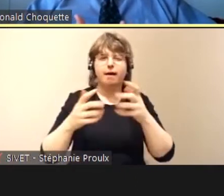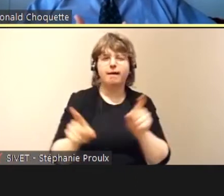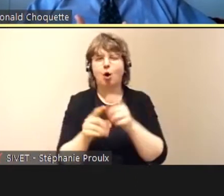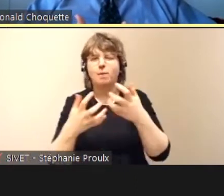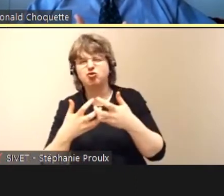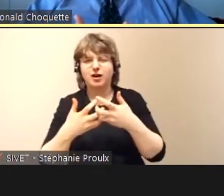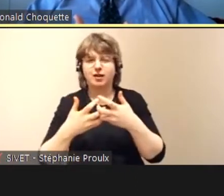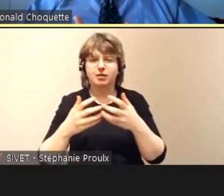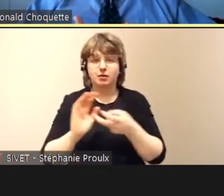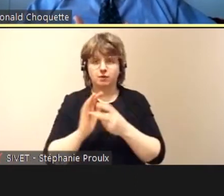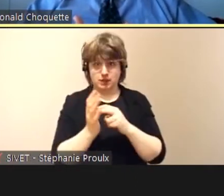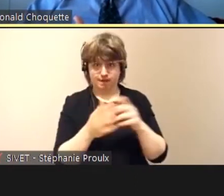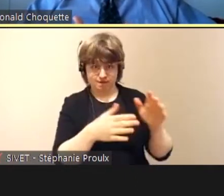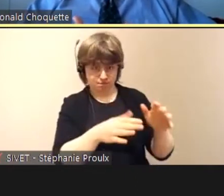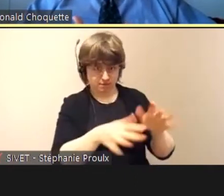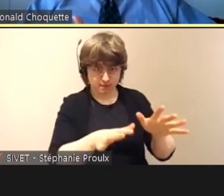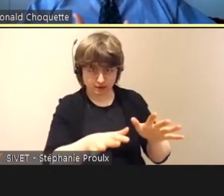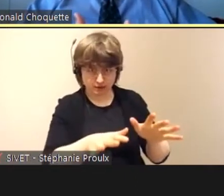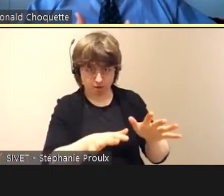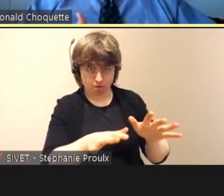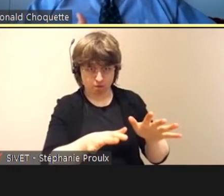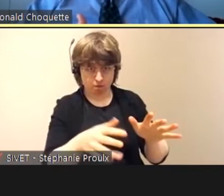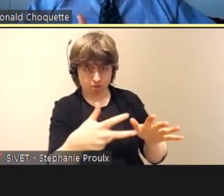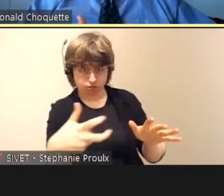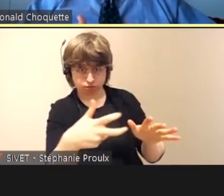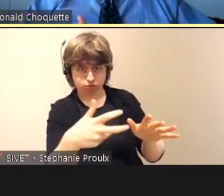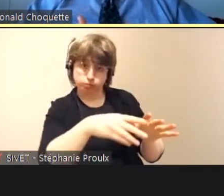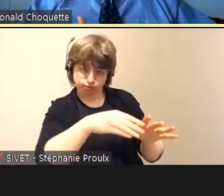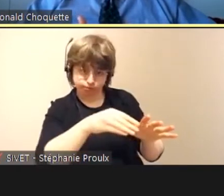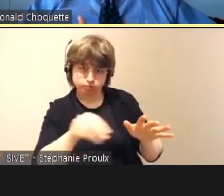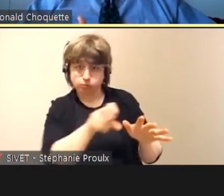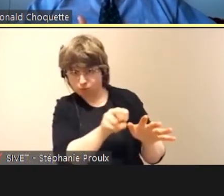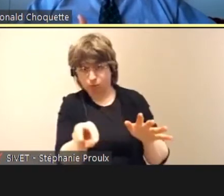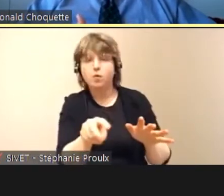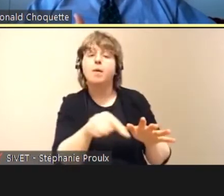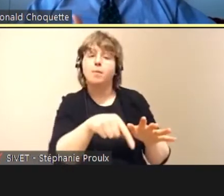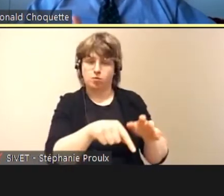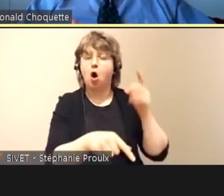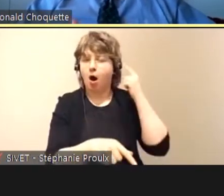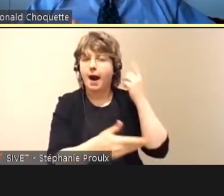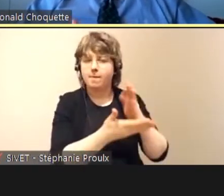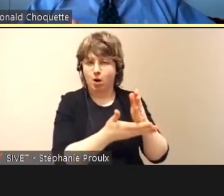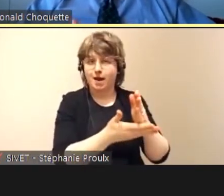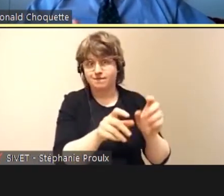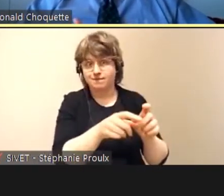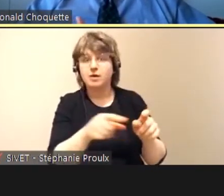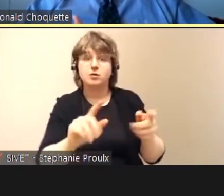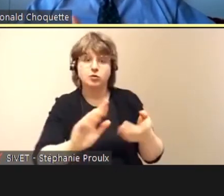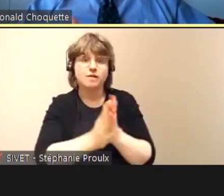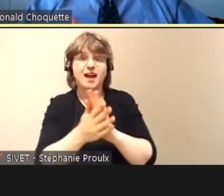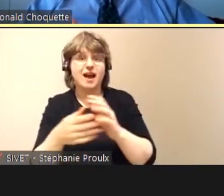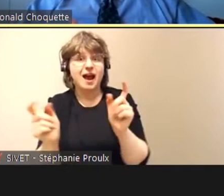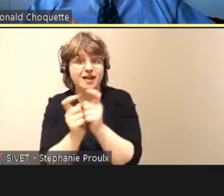qu'il transforme les vibrations qui viennent de l'oreille moyenne en électricité